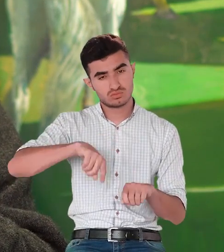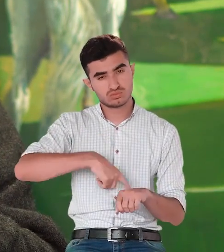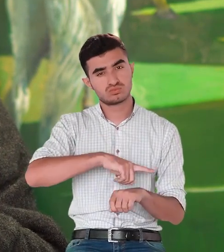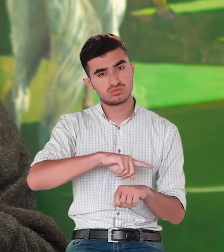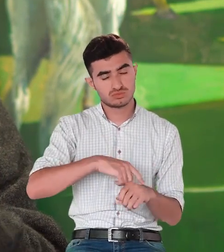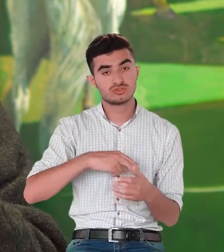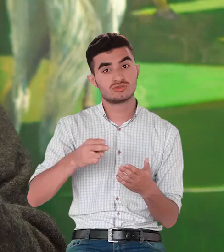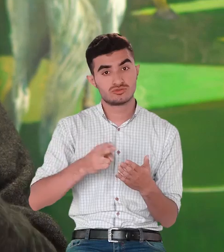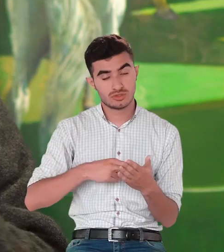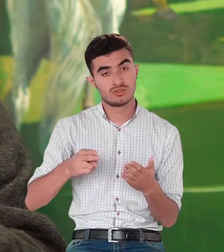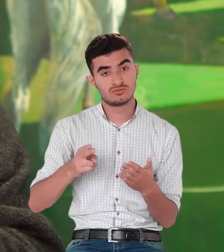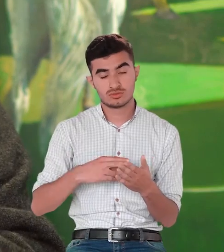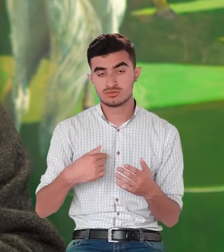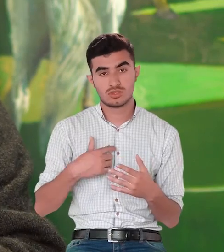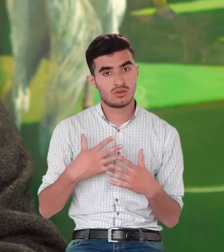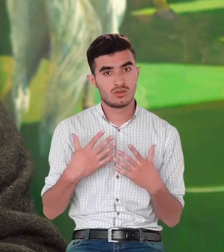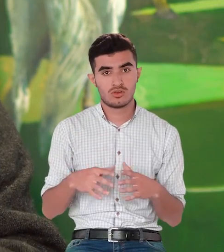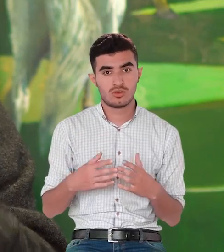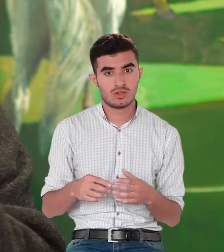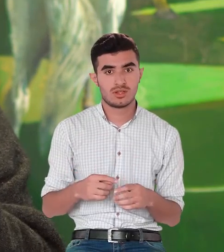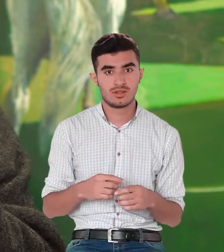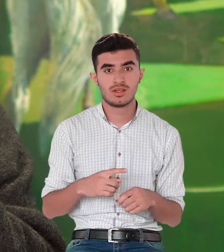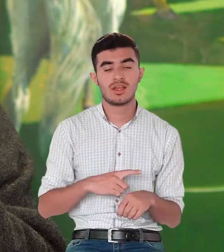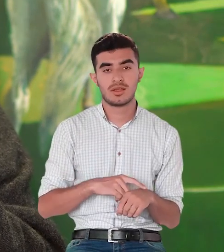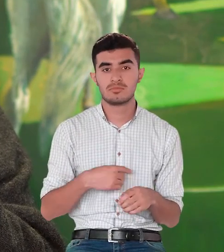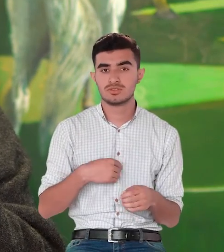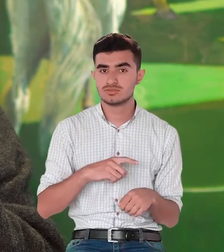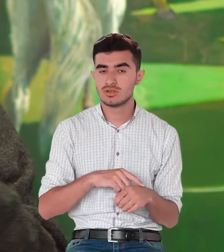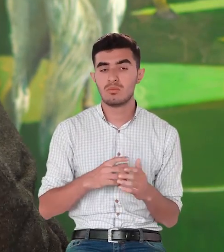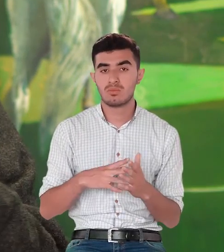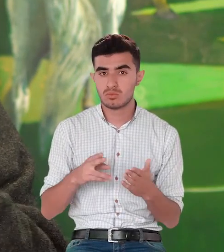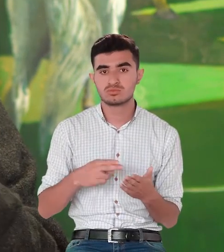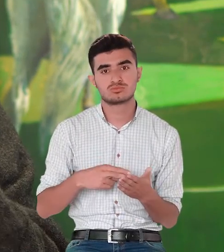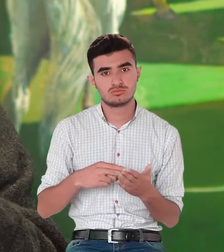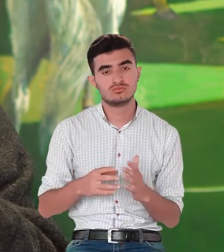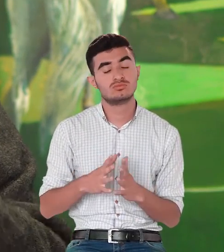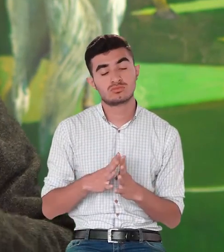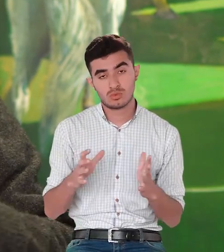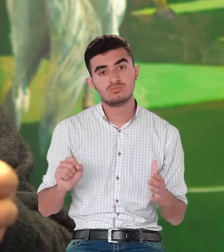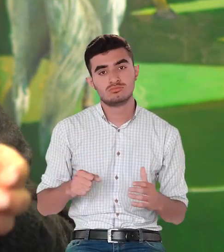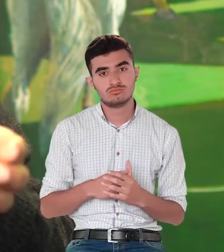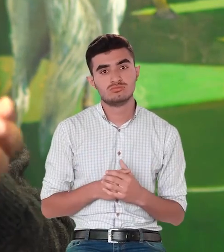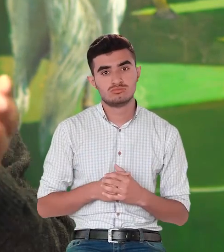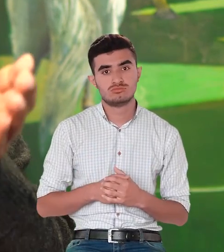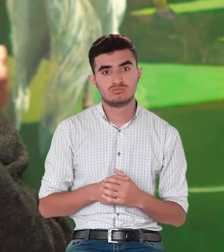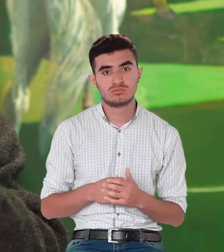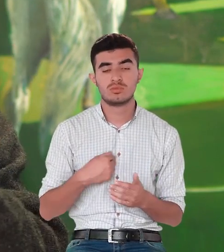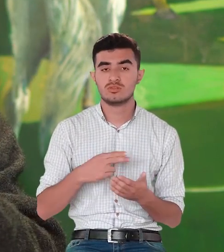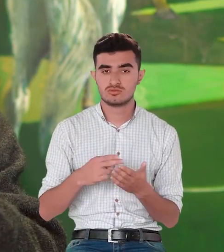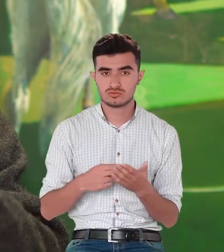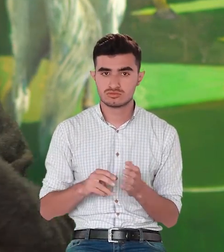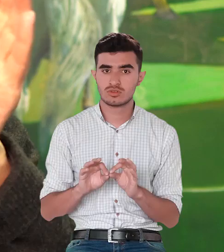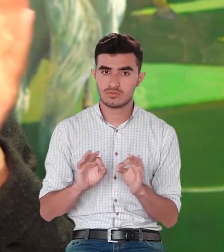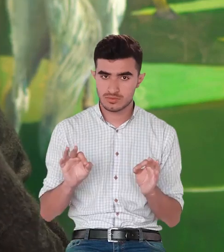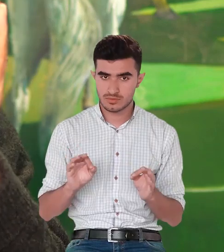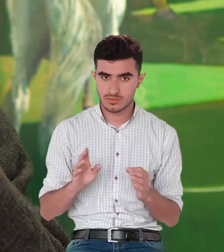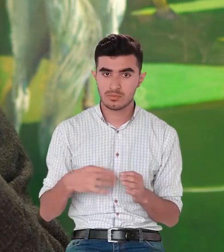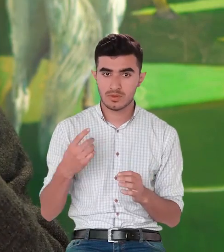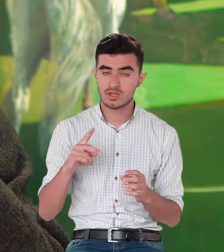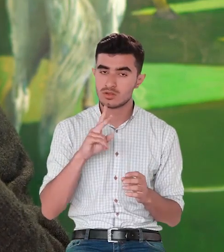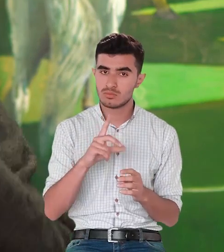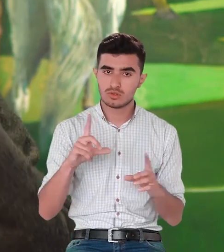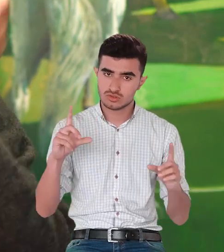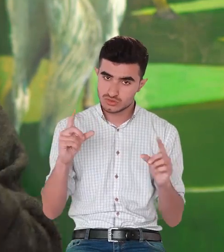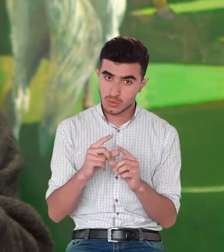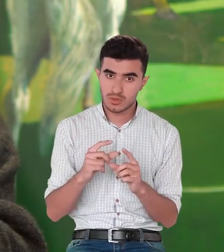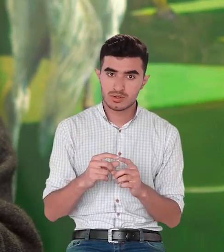جائے. تو میں نے ڈرائنگ میں جب میں نے پھر اپنا بنایا، ڈرائنگ بنا کے ان کو کہا کہ اس کو چھوٹا کرو. وہ تو اتنا بڑا